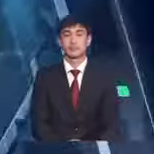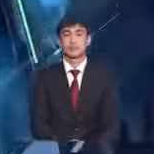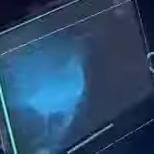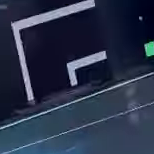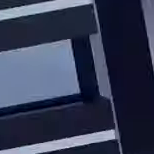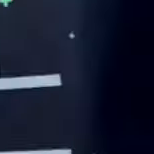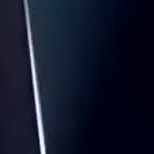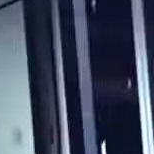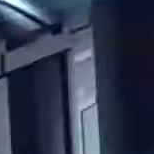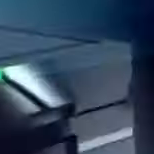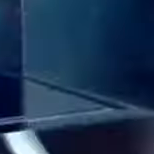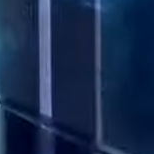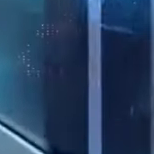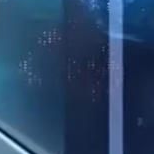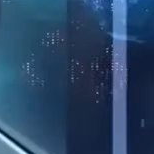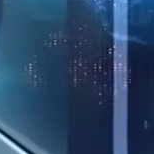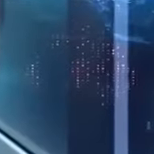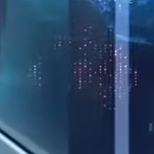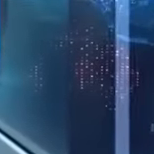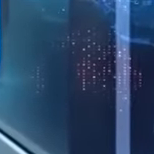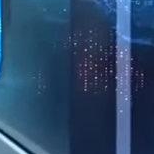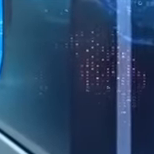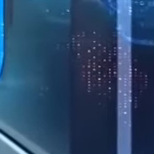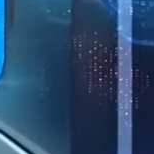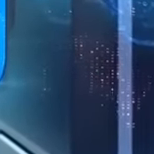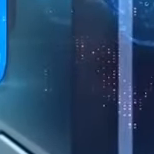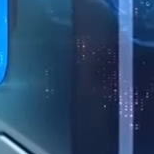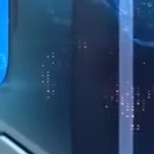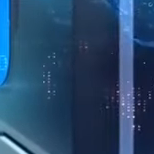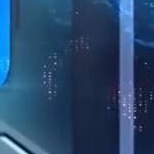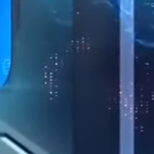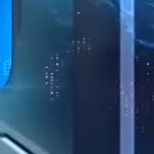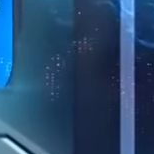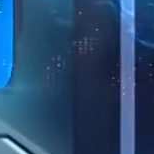Жандос Назарбаев, Бекжан Кенжебай, телерадиокомпания ЖТСУ, Алматинская область.